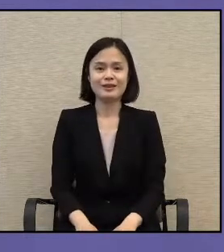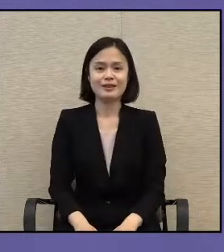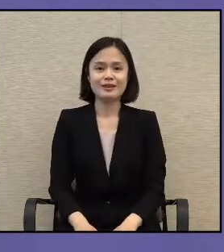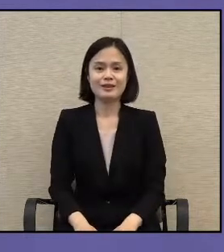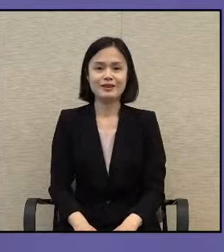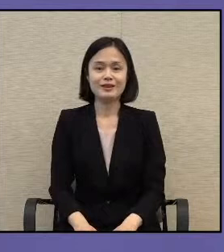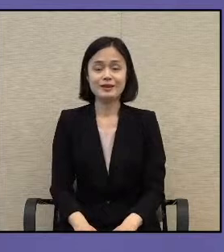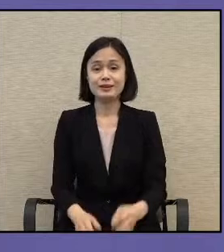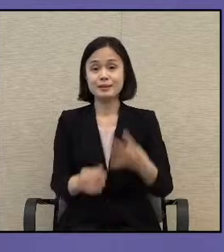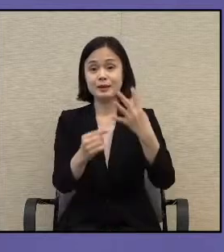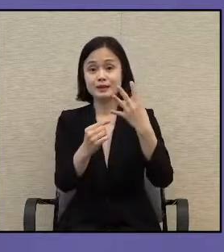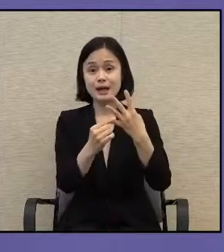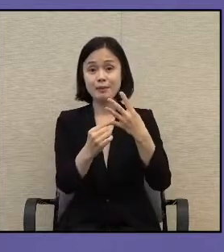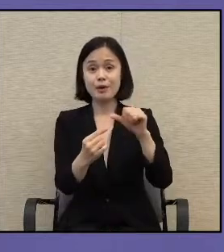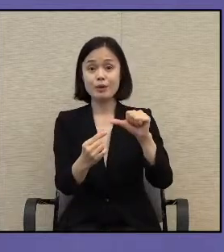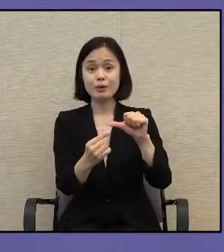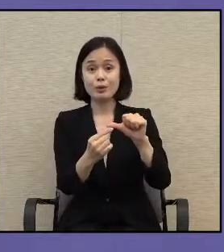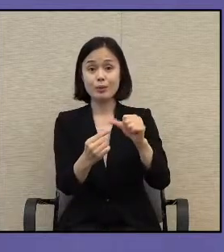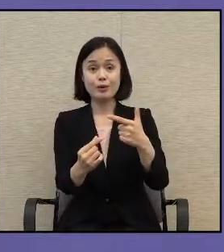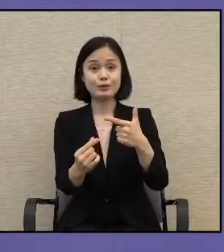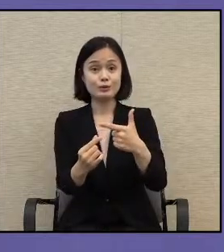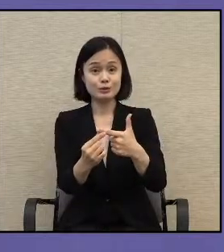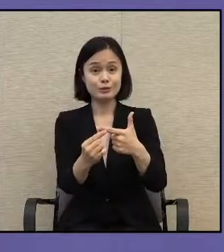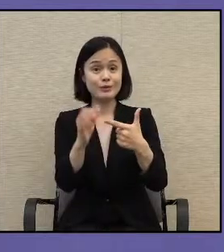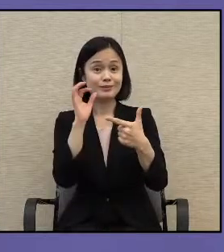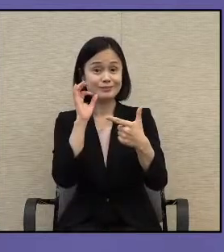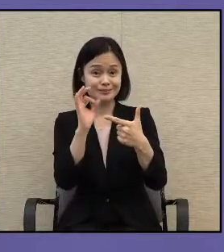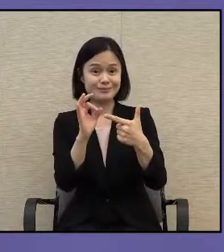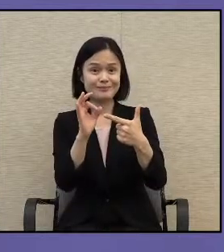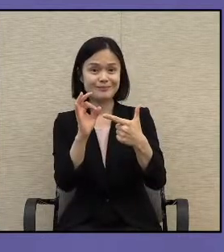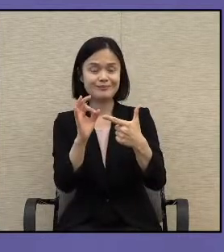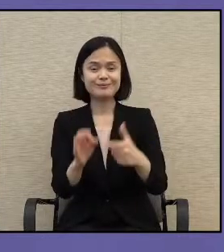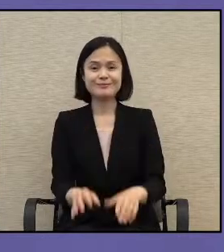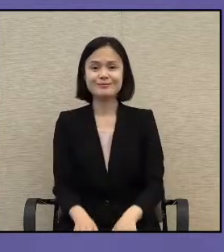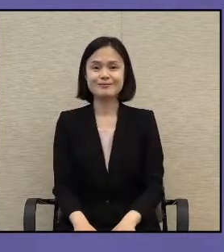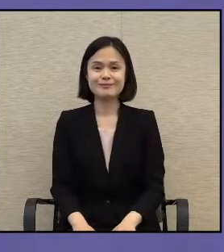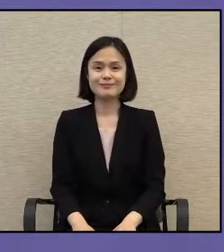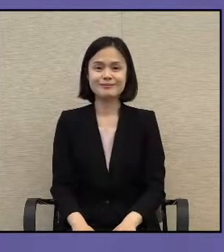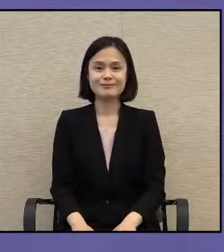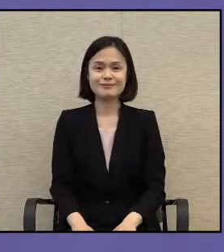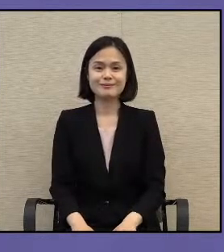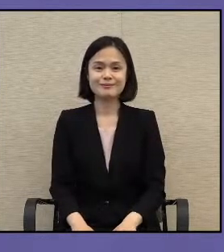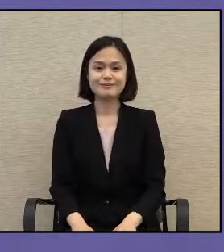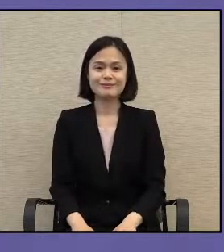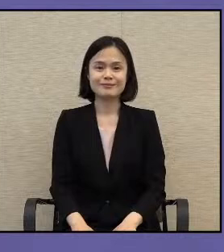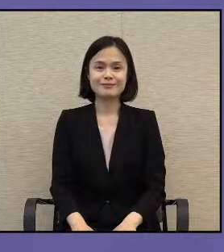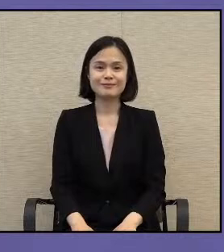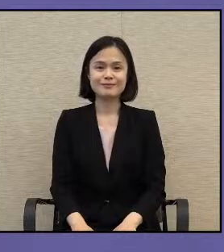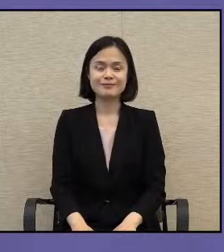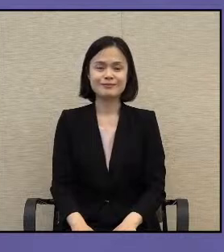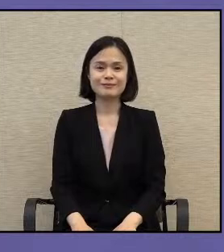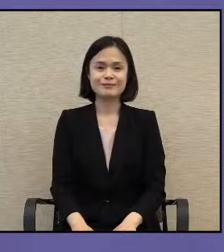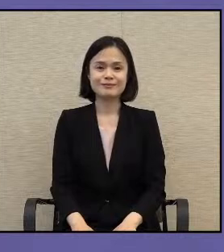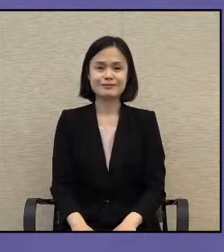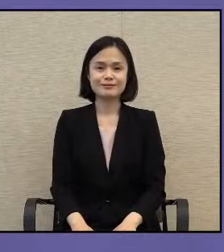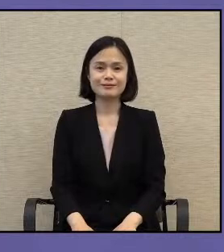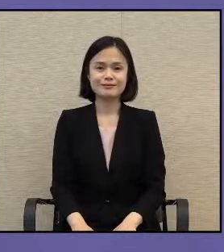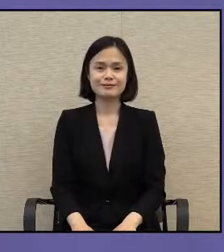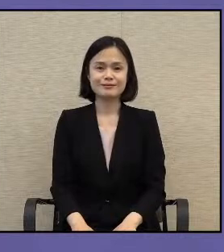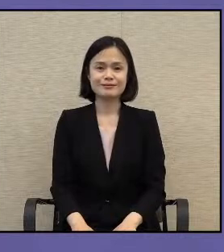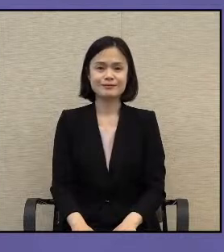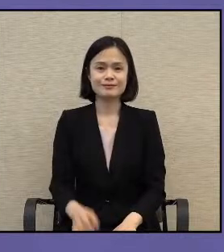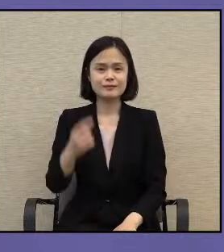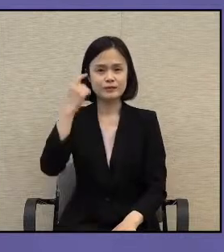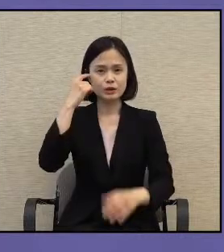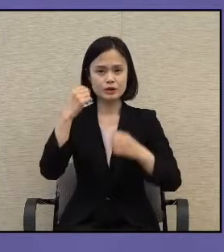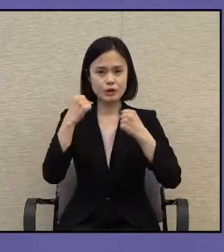4번, 5번, 6번에서처럼 라이프 코스 어프로치, 멀티 섹터럴 어프로치, 인파워먼트 이런 이야기들은 이제 오늘 저희가